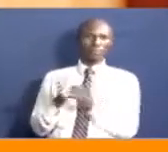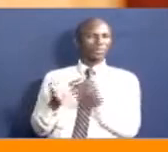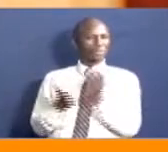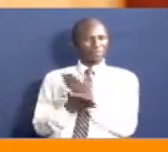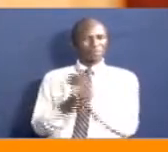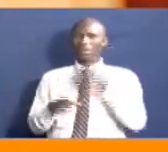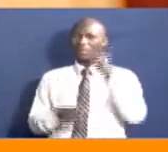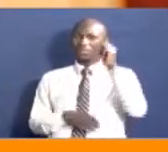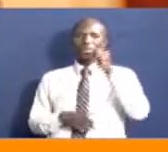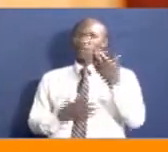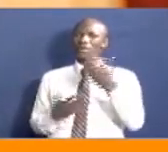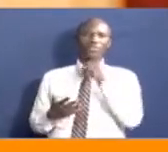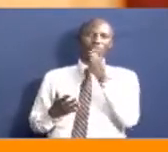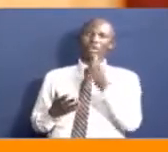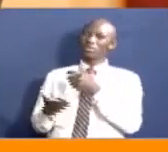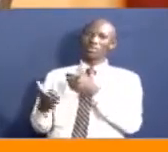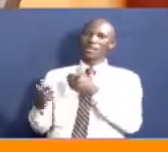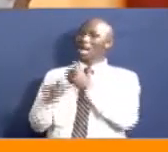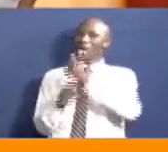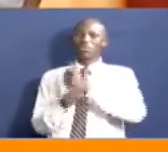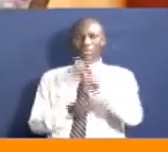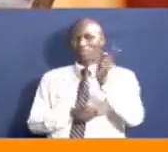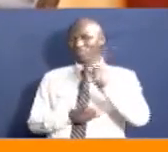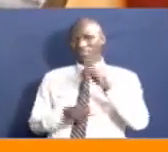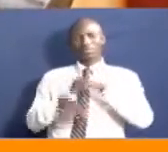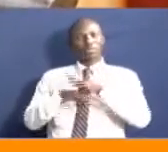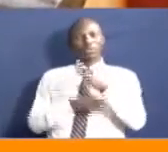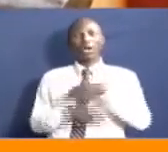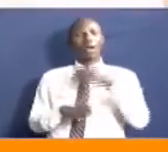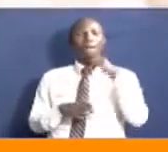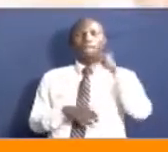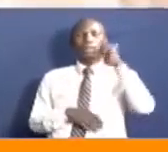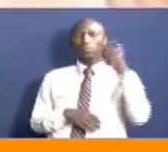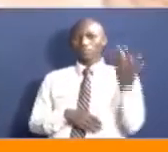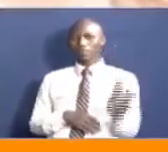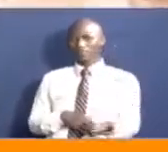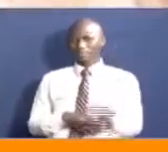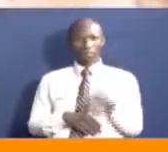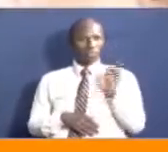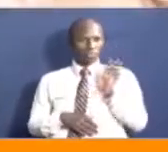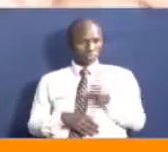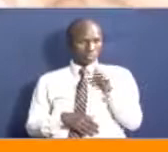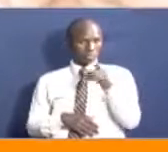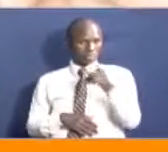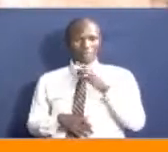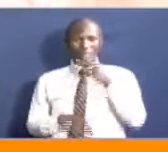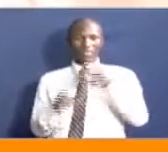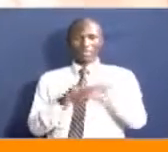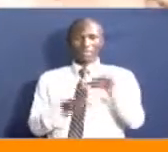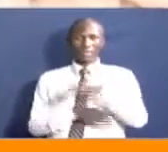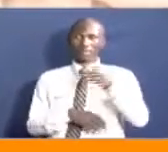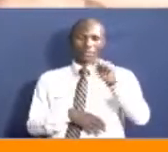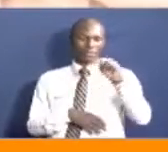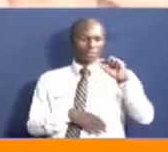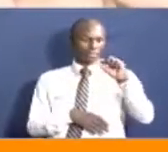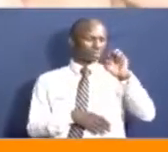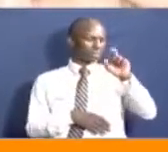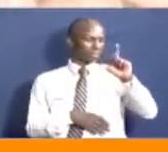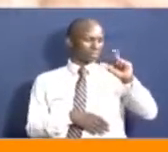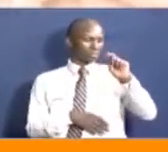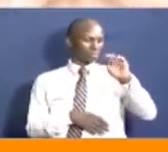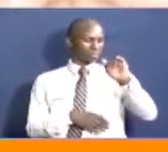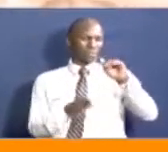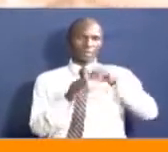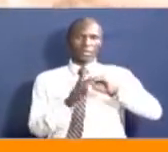ingine siasa ni sera, sio fitina. Yeah, sell your politics. Wavinya na uloko nene yake sio ni changela ni kila